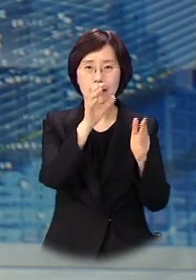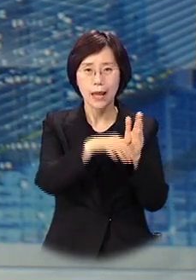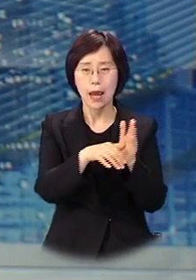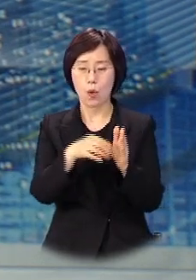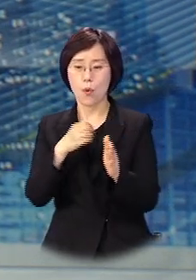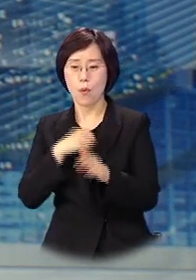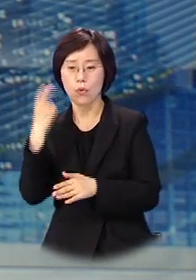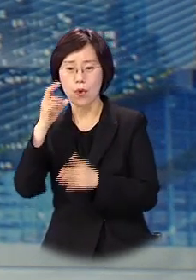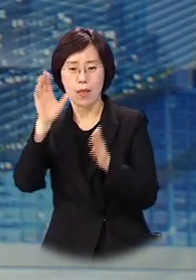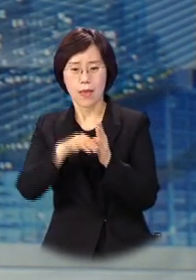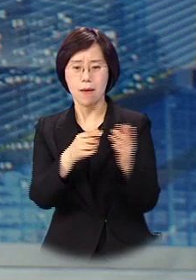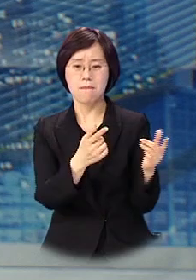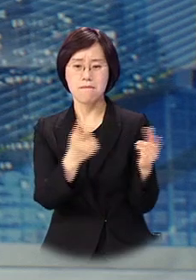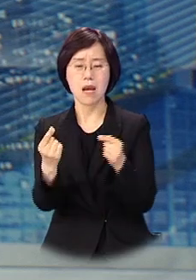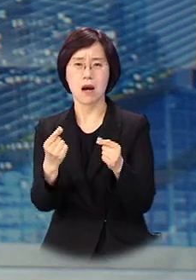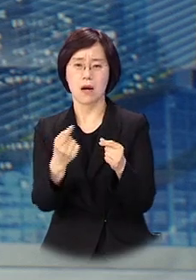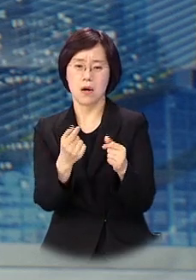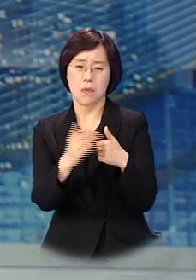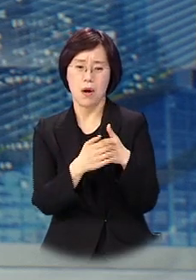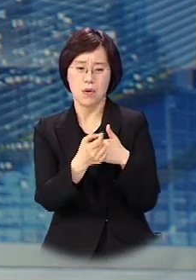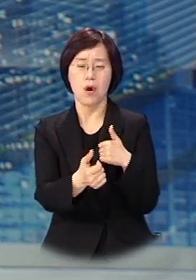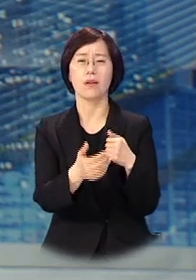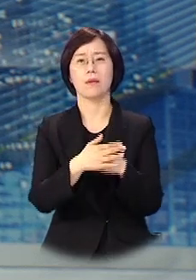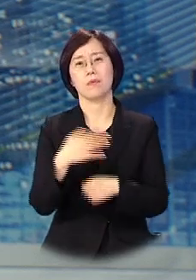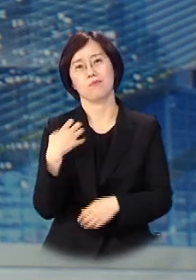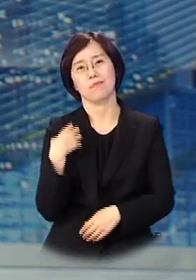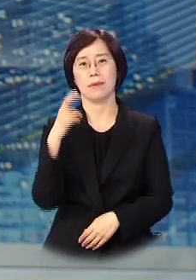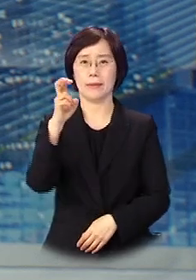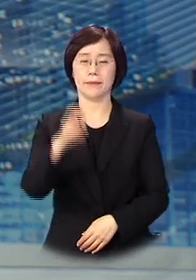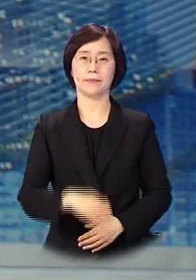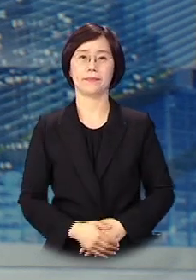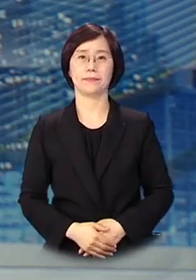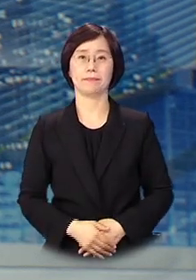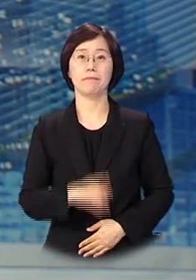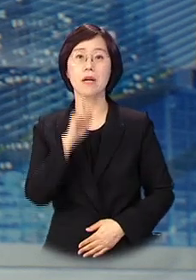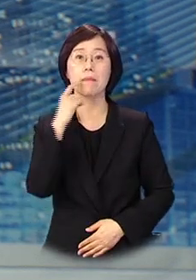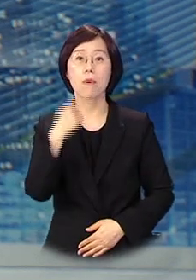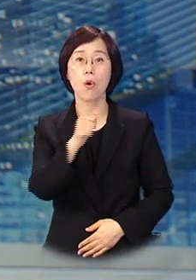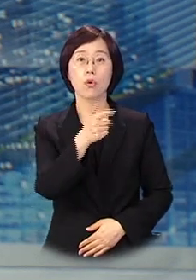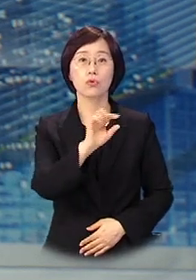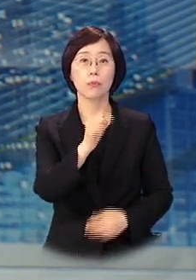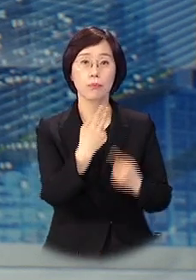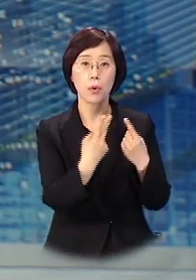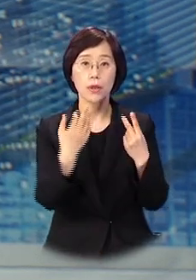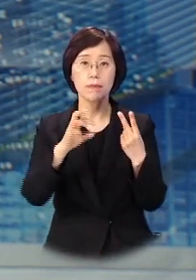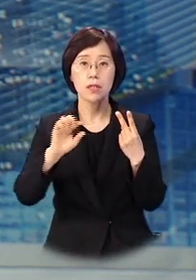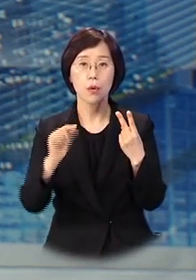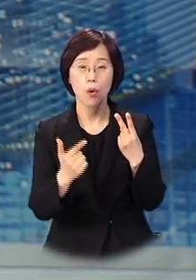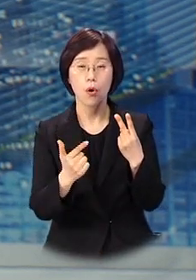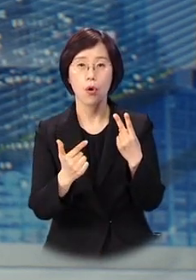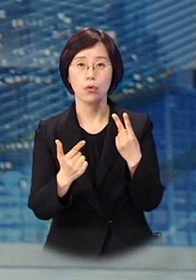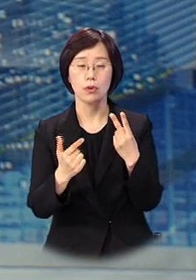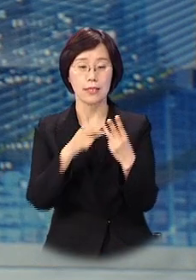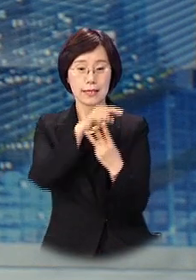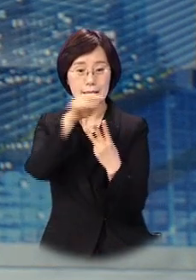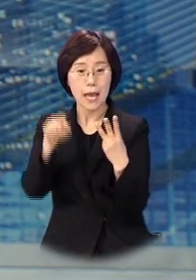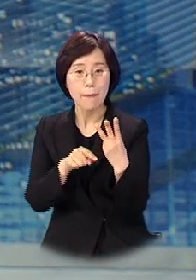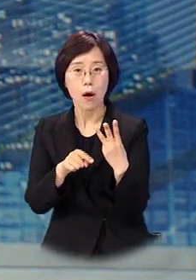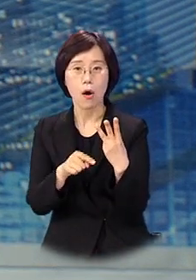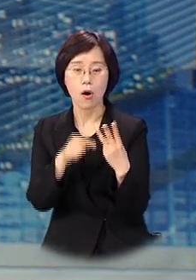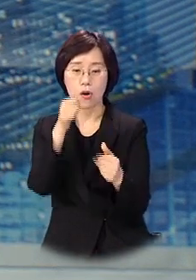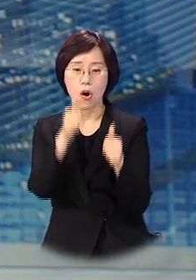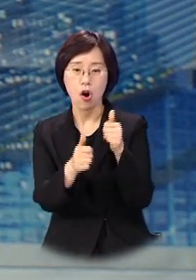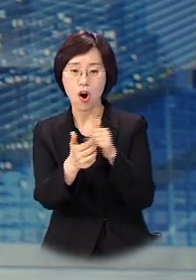여론조사가 비슷하게 나오는 점도 부담으로 작용한 것 같습니다. 다시 말해 홍준표, 김재원, 권 시장 3파전으로